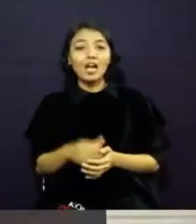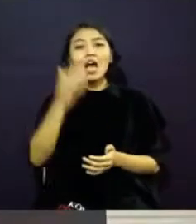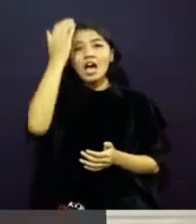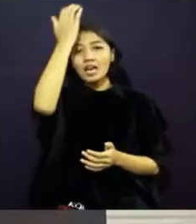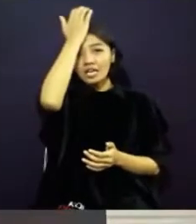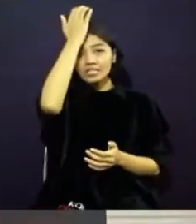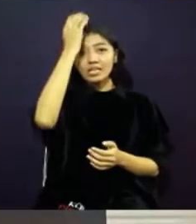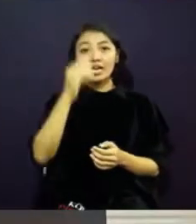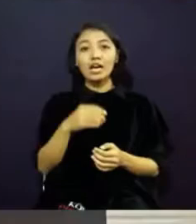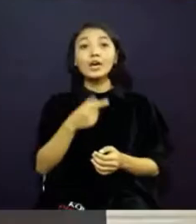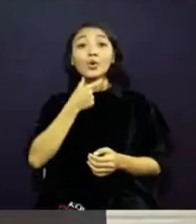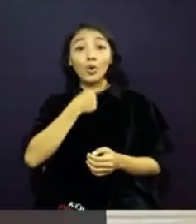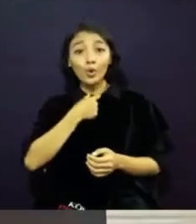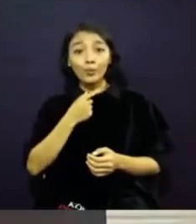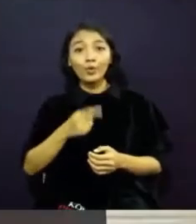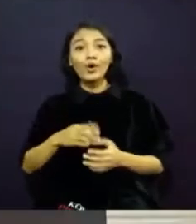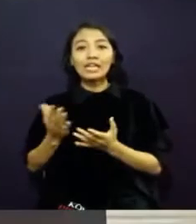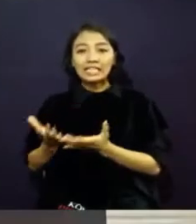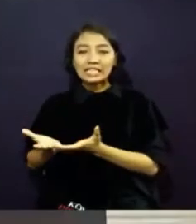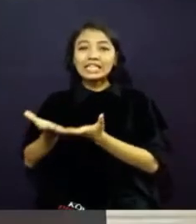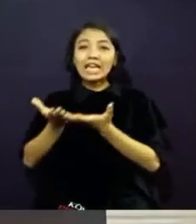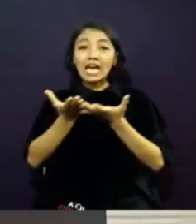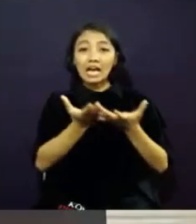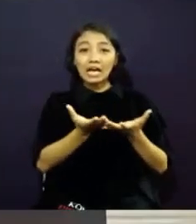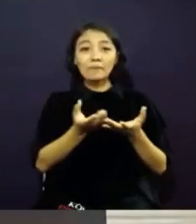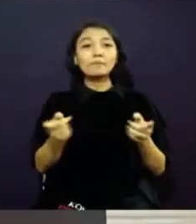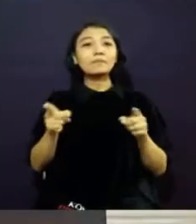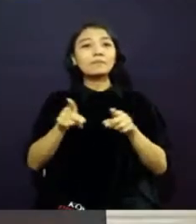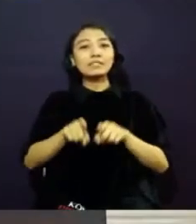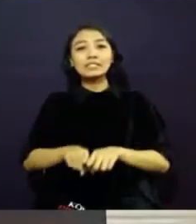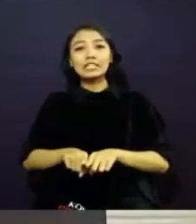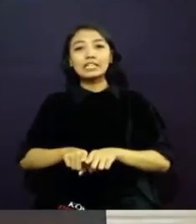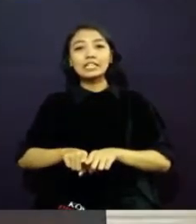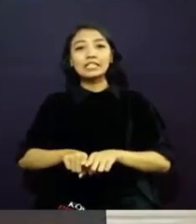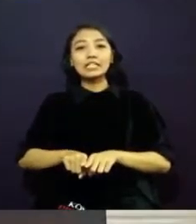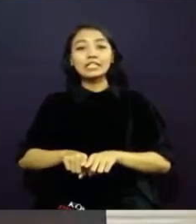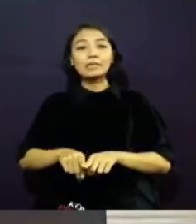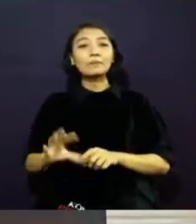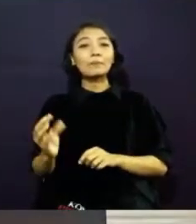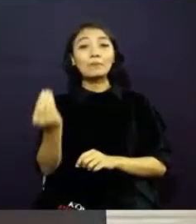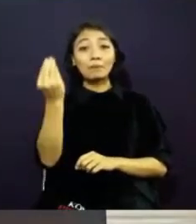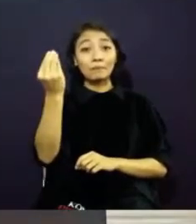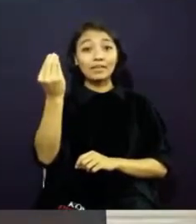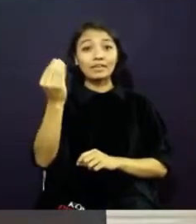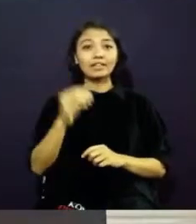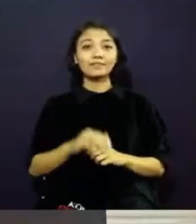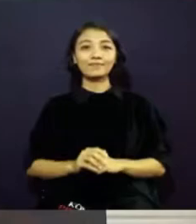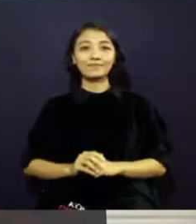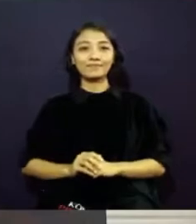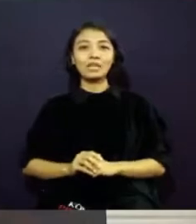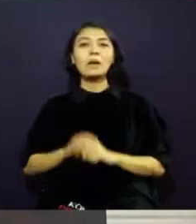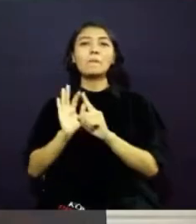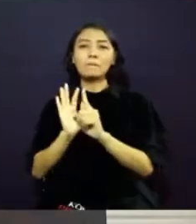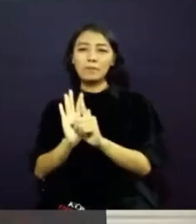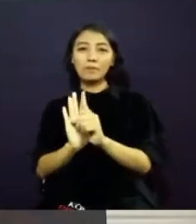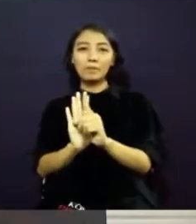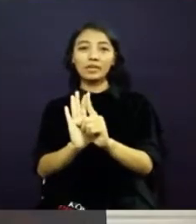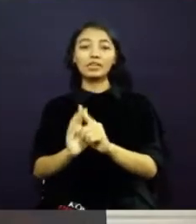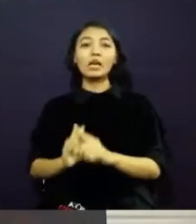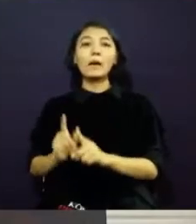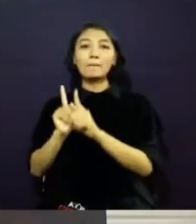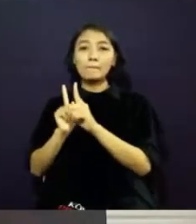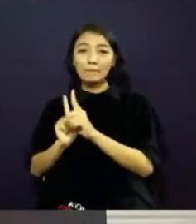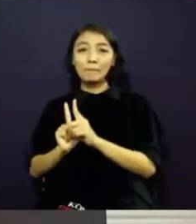melalui tabisan ini untuk menjadi pemimpin raja yang membimbing